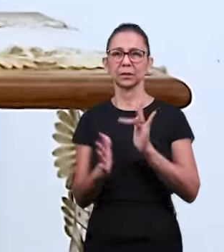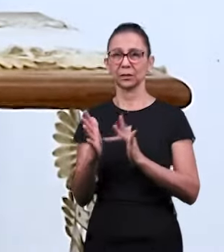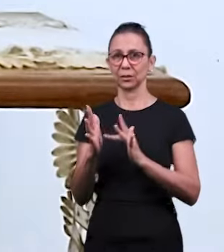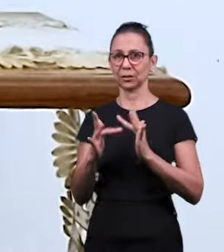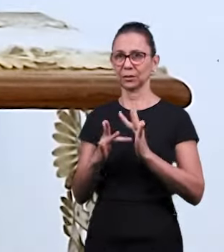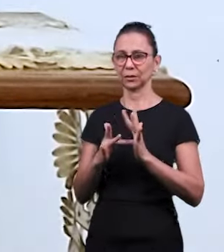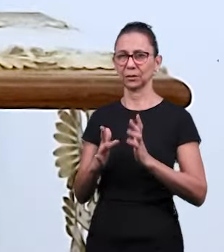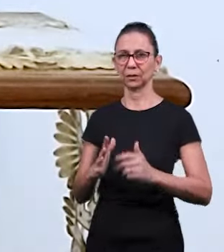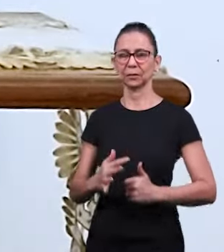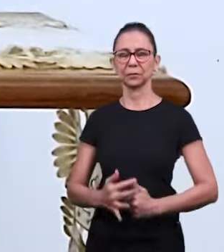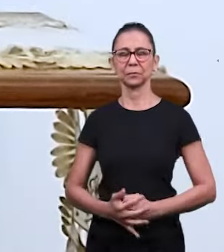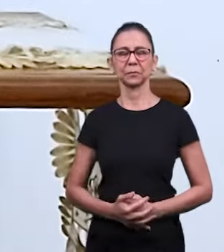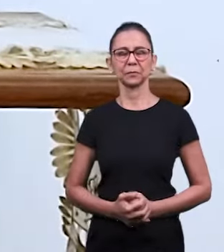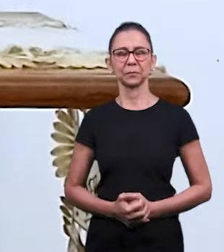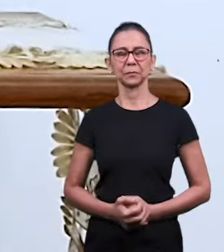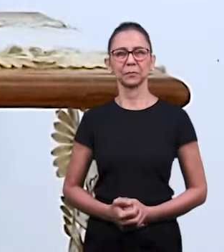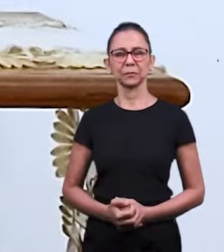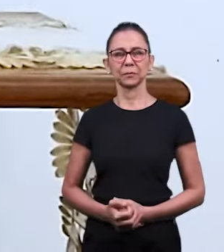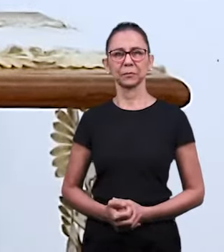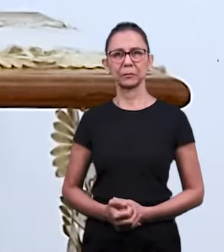молитвы.